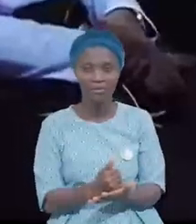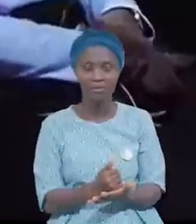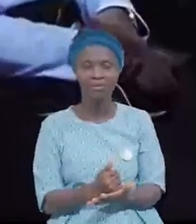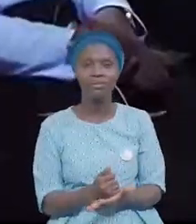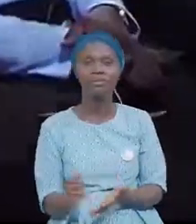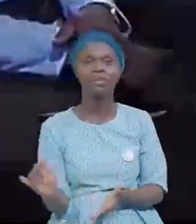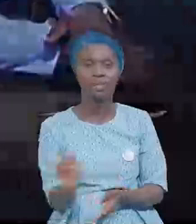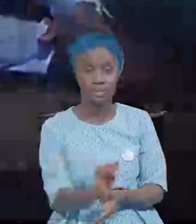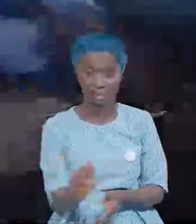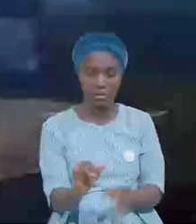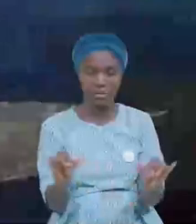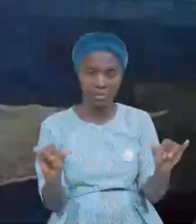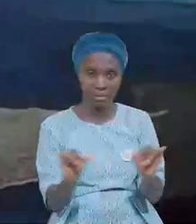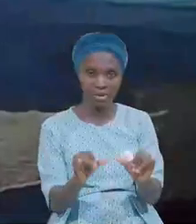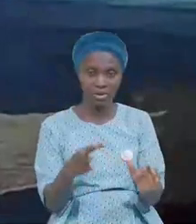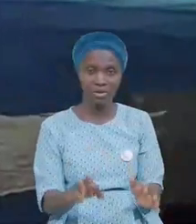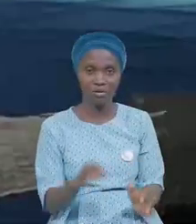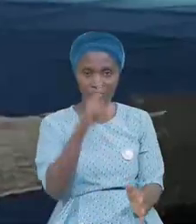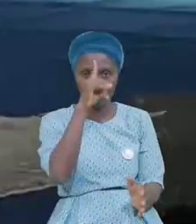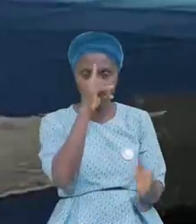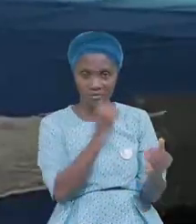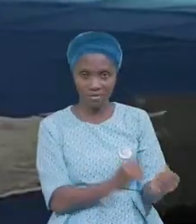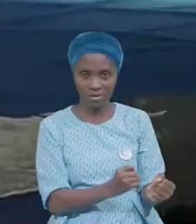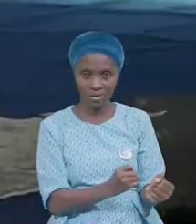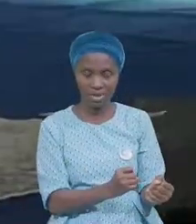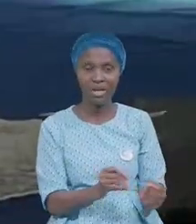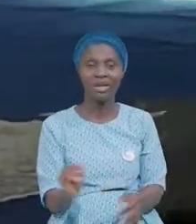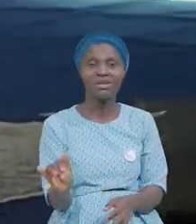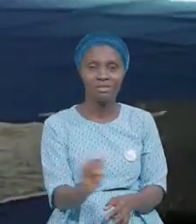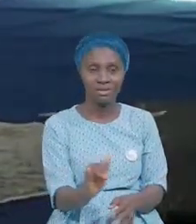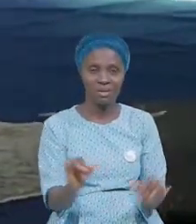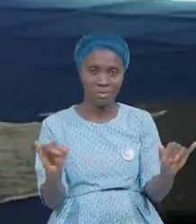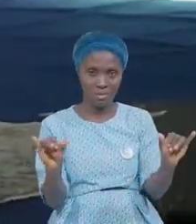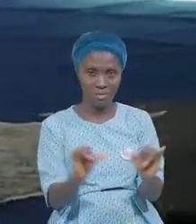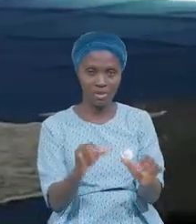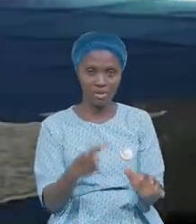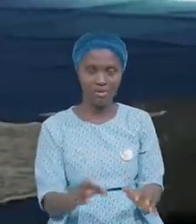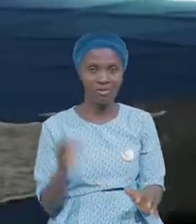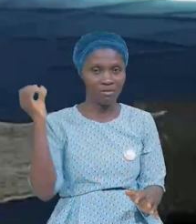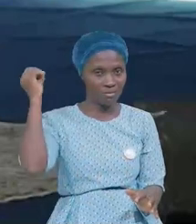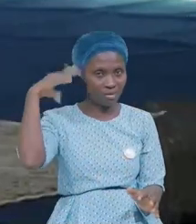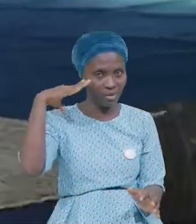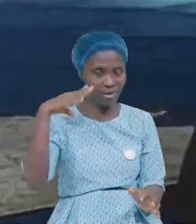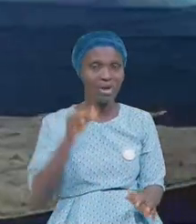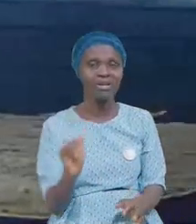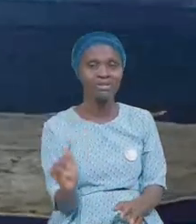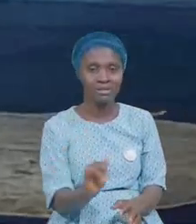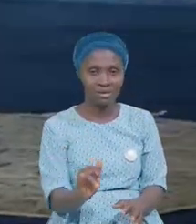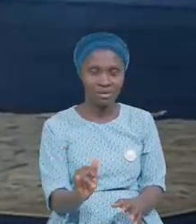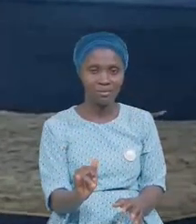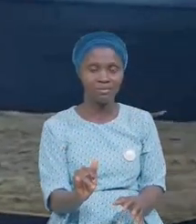La même mesure de foi, la même mesure de grâce, la même mesure